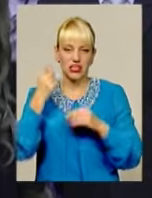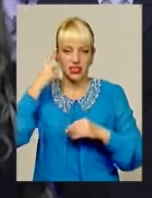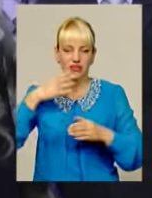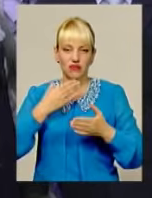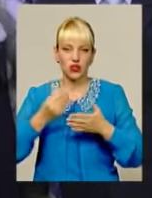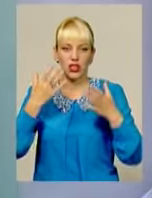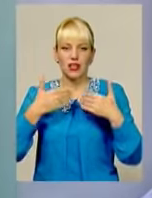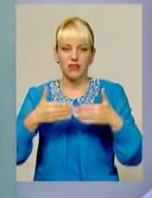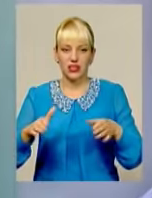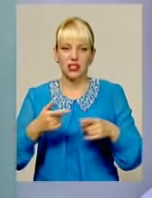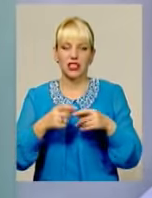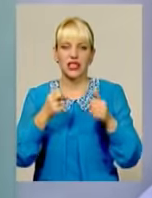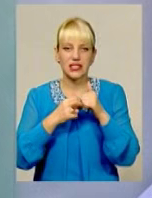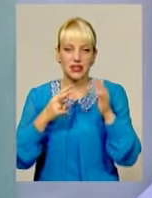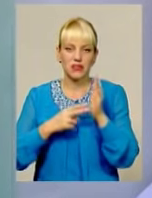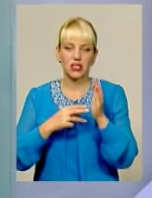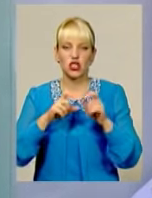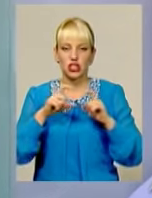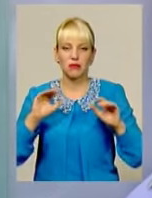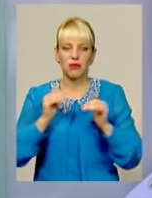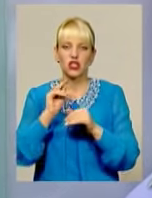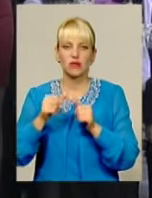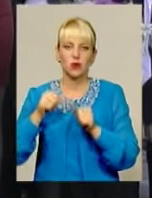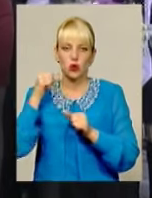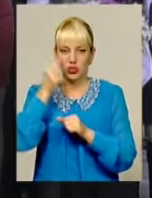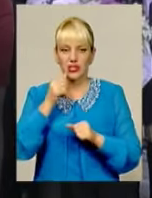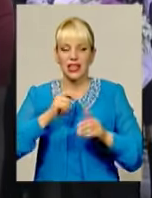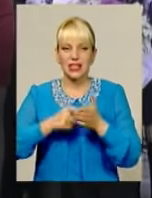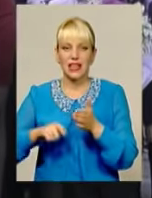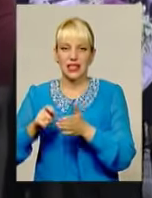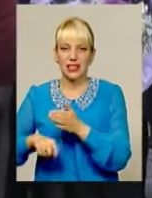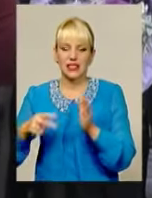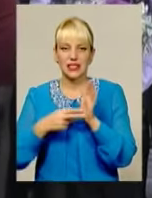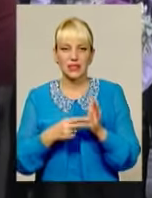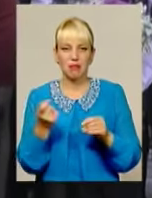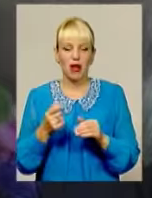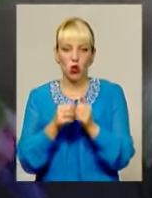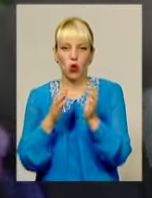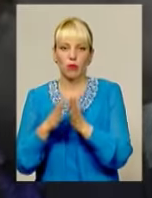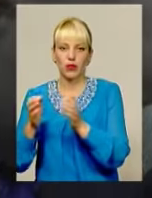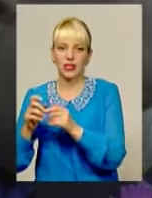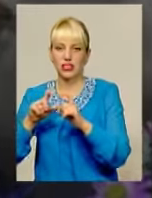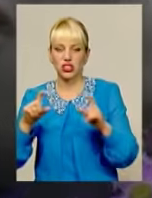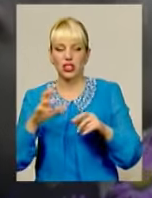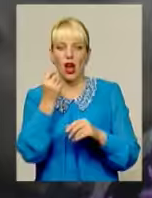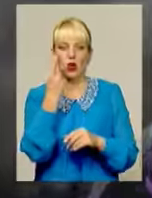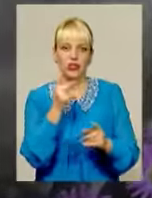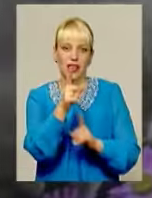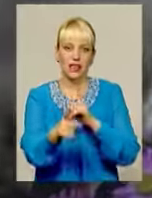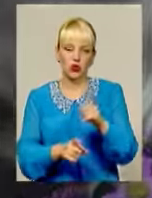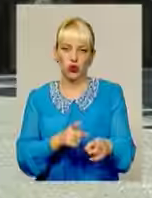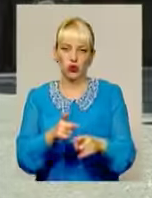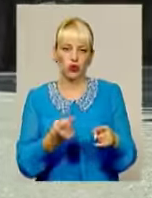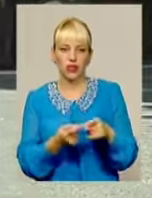двері відкрили на 18 шкіл менше, ніж торік. В області закрили сім малокомплектних освітніх закладів, а ще 11 реорганізували.